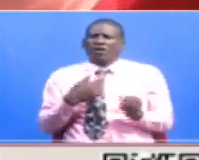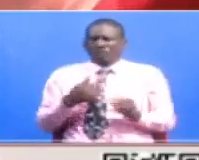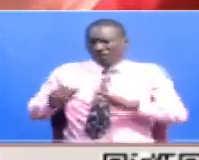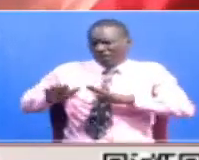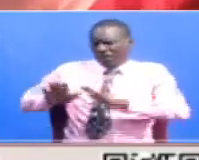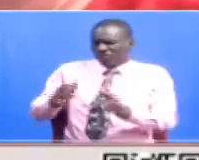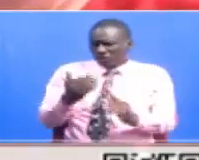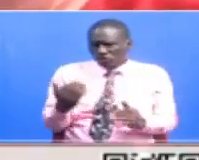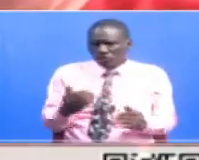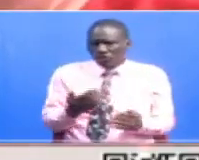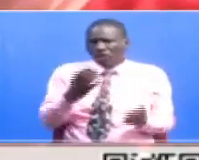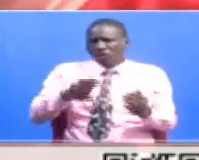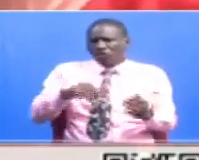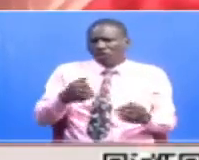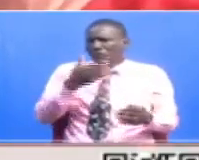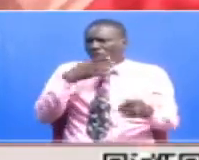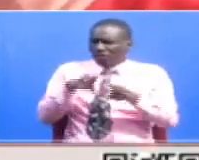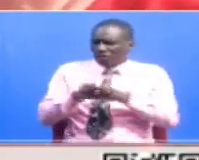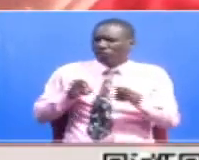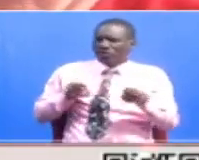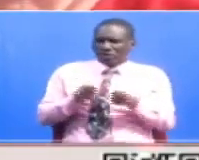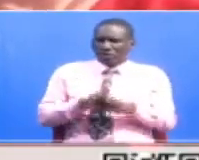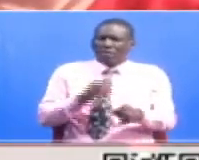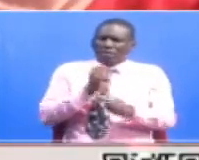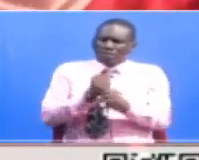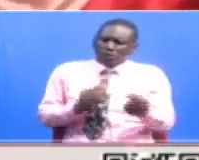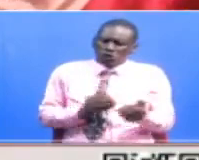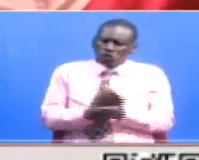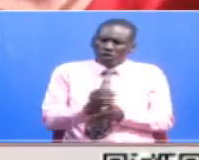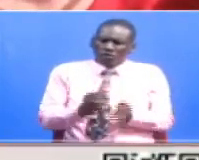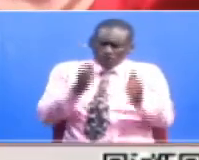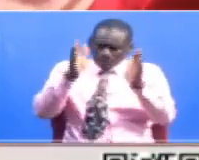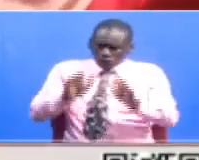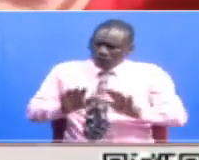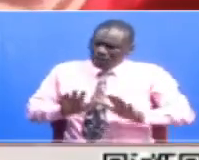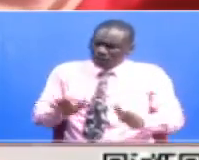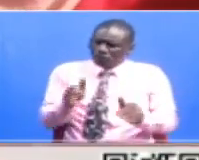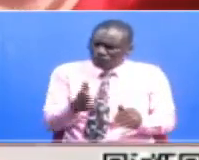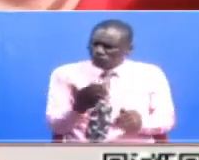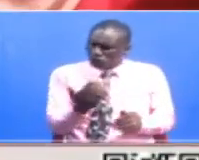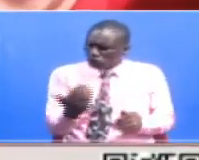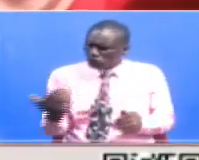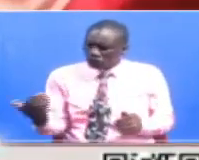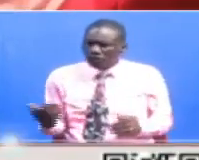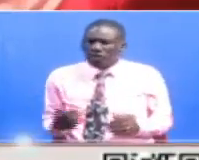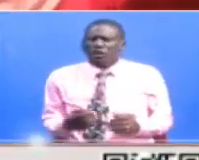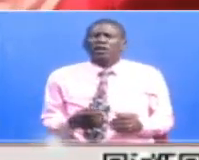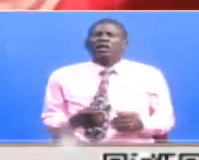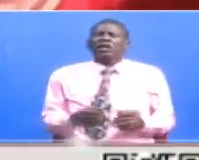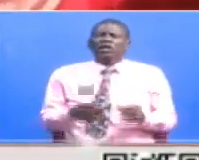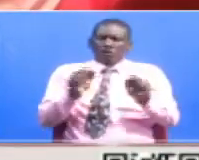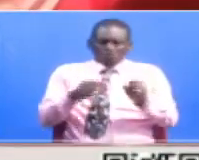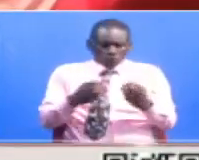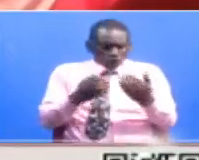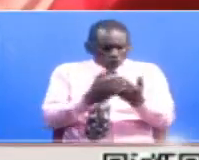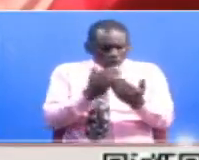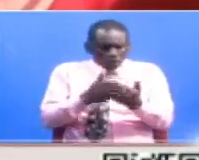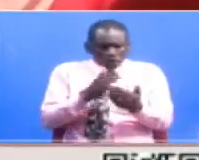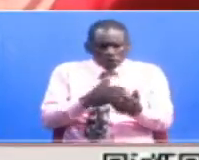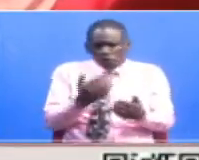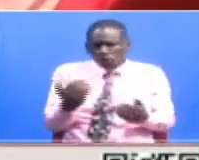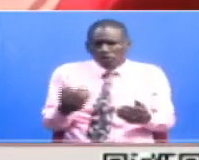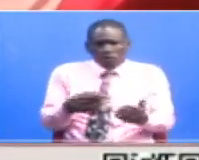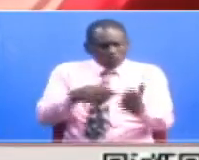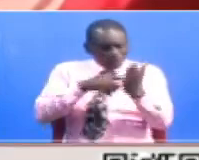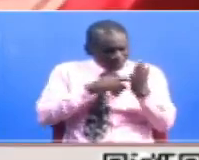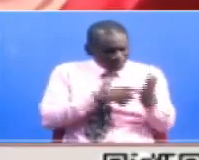any of the sibling, make sure that the siblings who is there is able to look at this individual or minor. And let us also